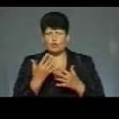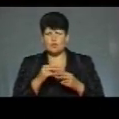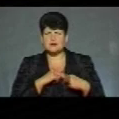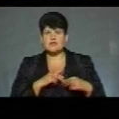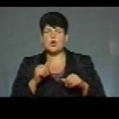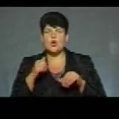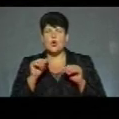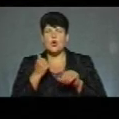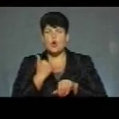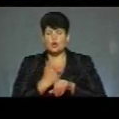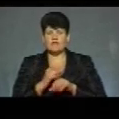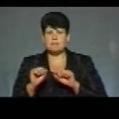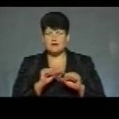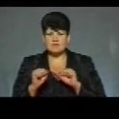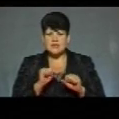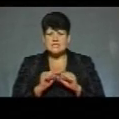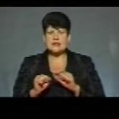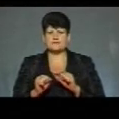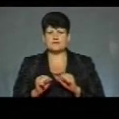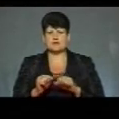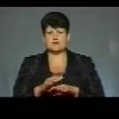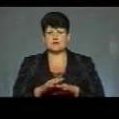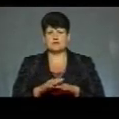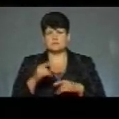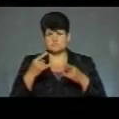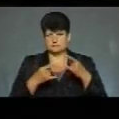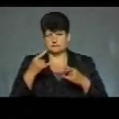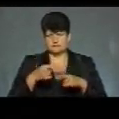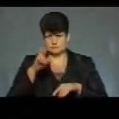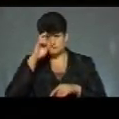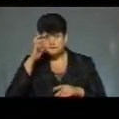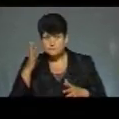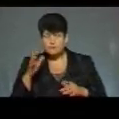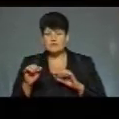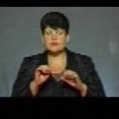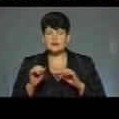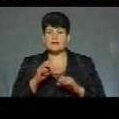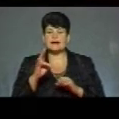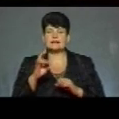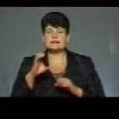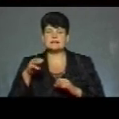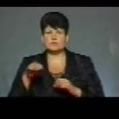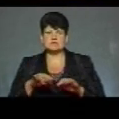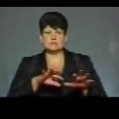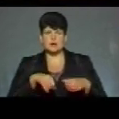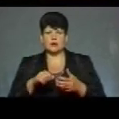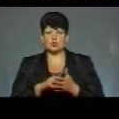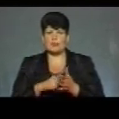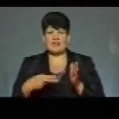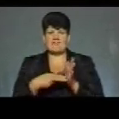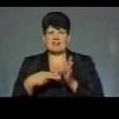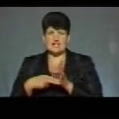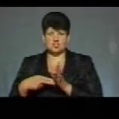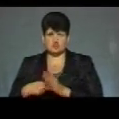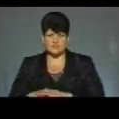правління Національної суспільної телерадіокомпанії Зураба Аласаньї. У керівника НСТУ вилучають документи і флешки.